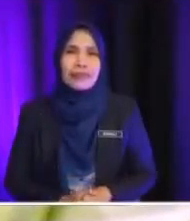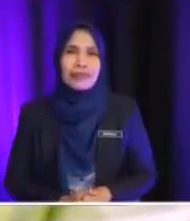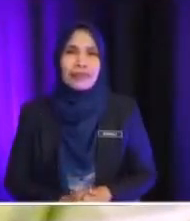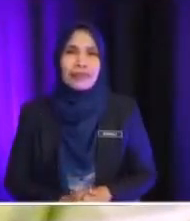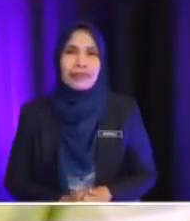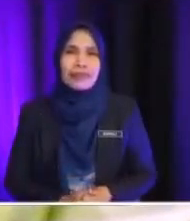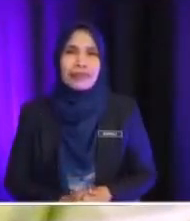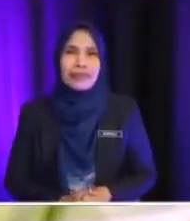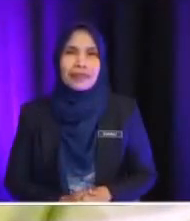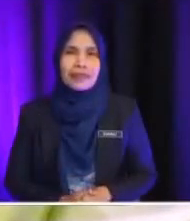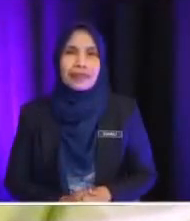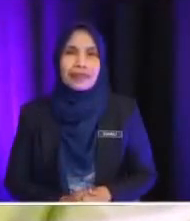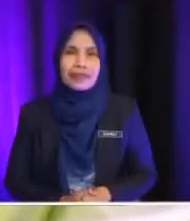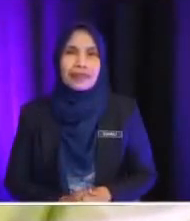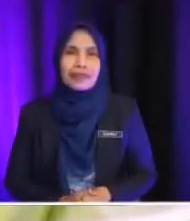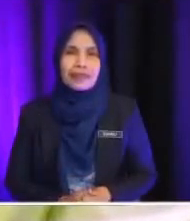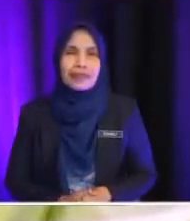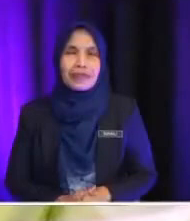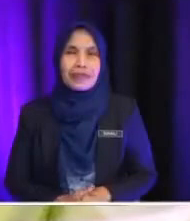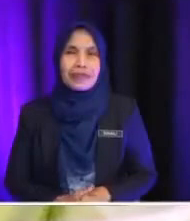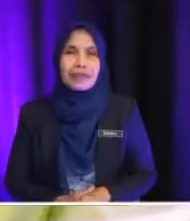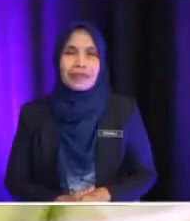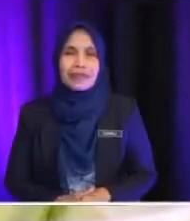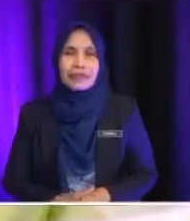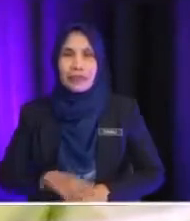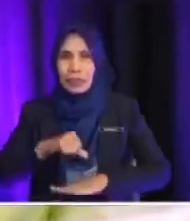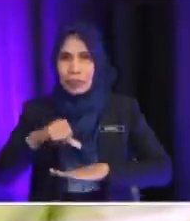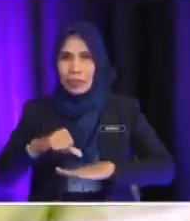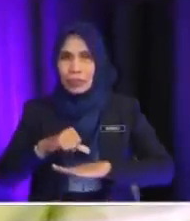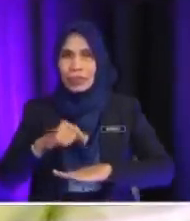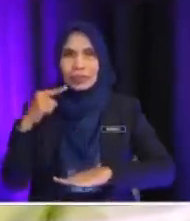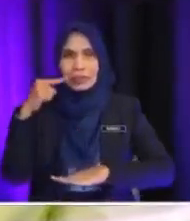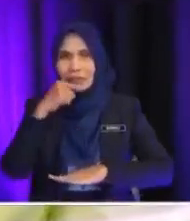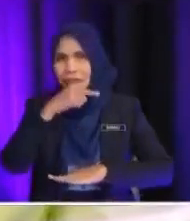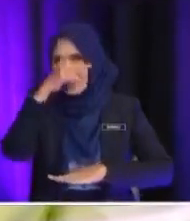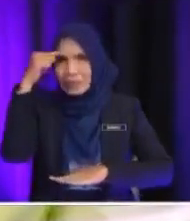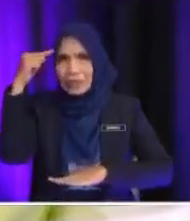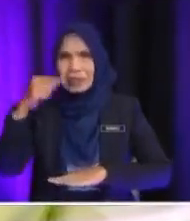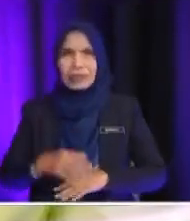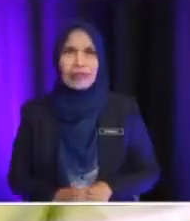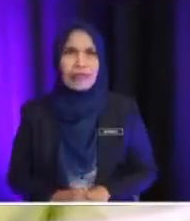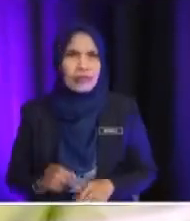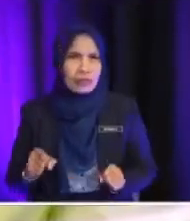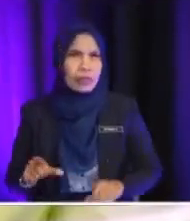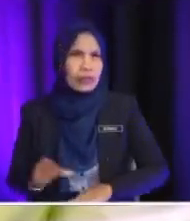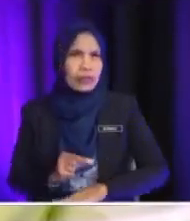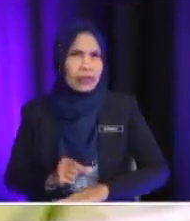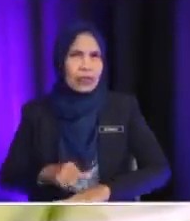Okey. Sos kita, sos lada hitam ni cikgu eh. Ya betul. Tapi kalau nak guna sos lain boleh ke cikgu? Boleh.